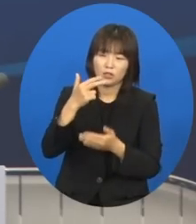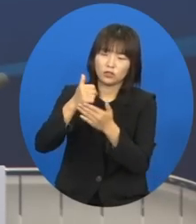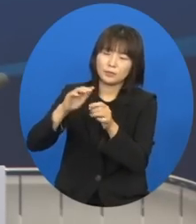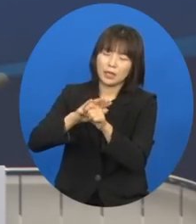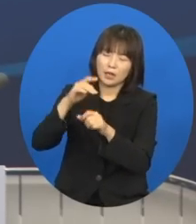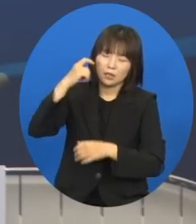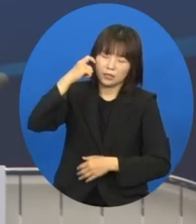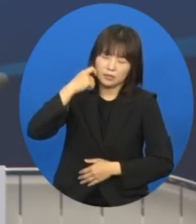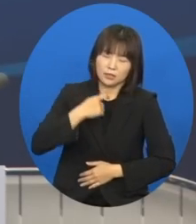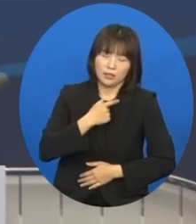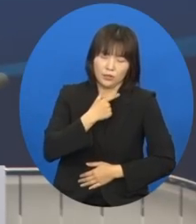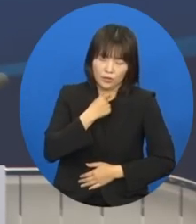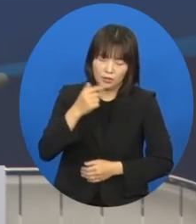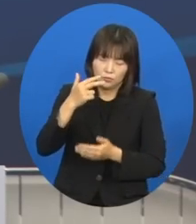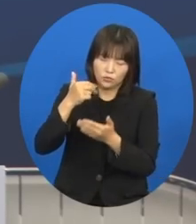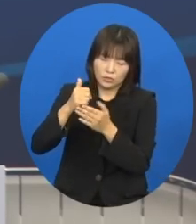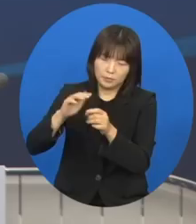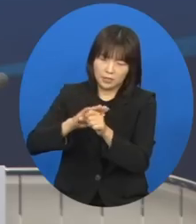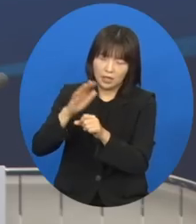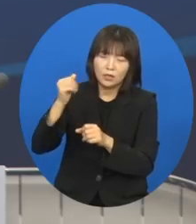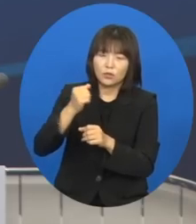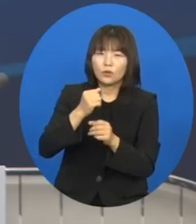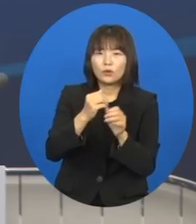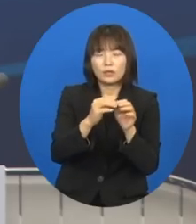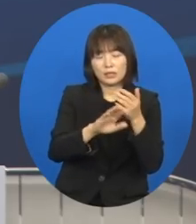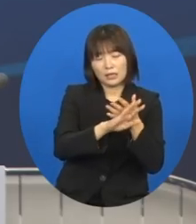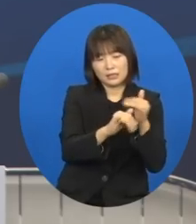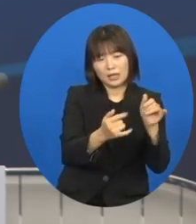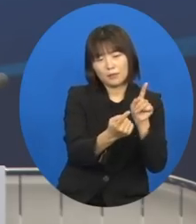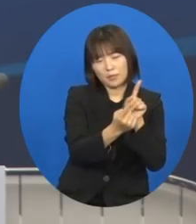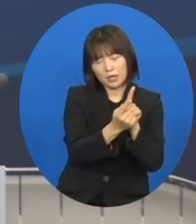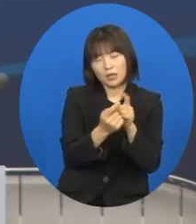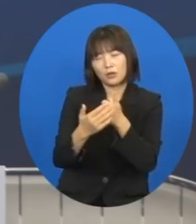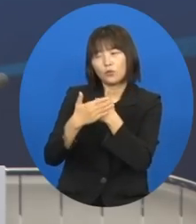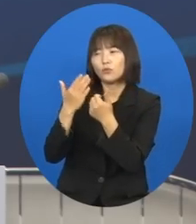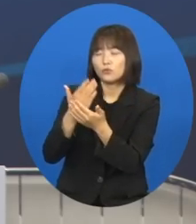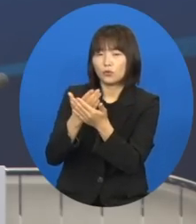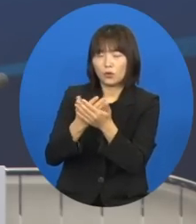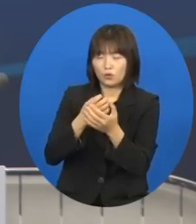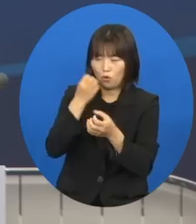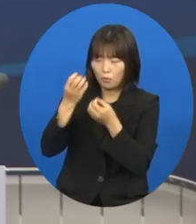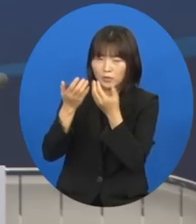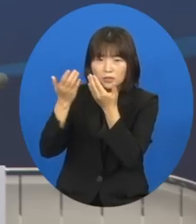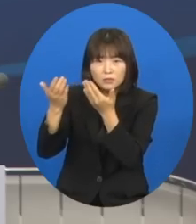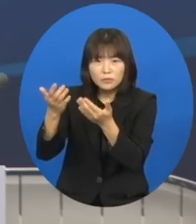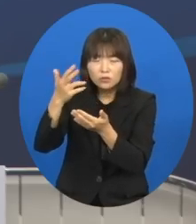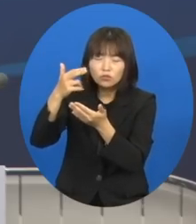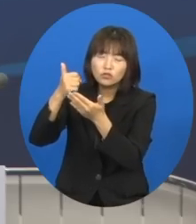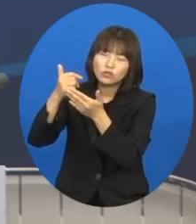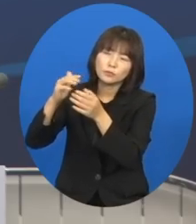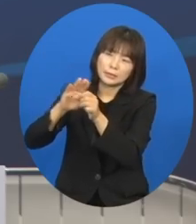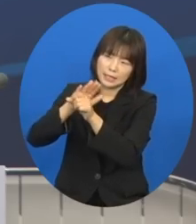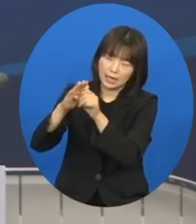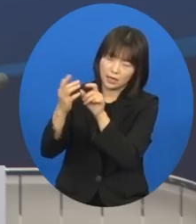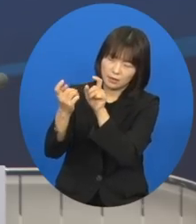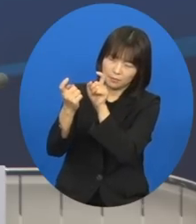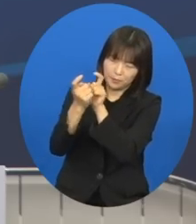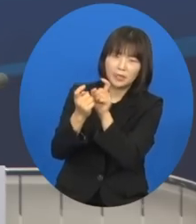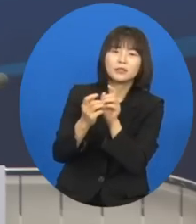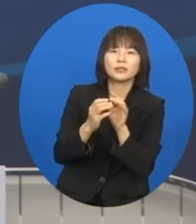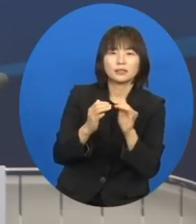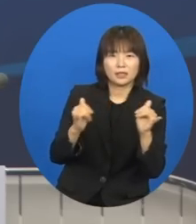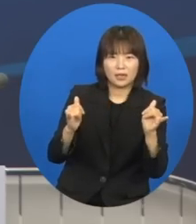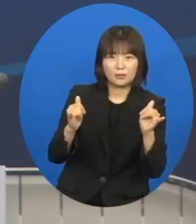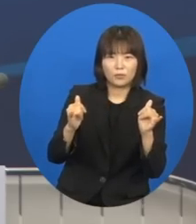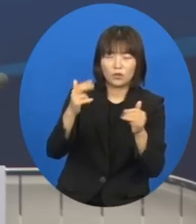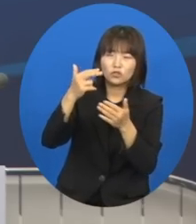싶어요, 주님의 사랑으로 사람을 만나게 해주세요, 이렇게 고백하면서 주님의 사랑을 맞이할 사람으로서 주님께